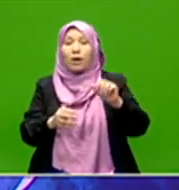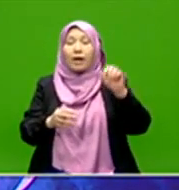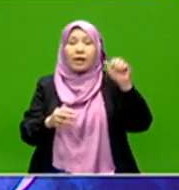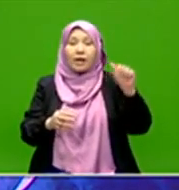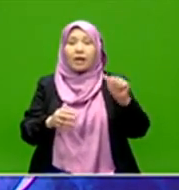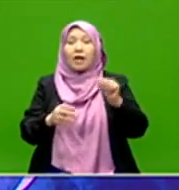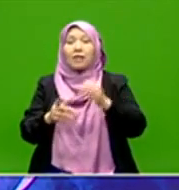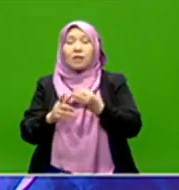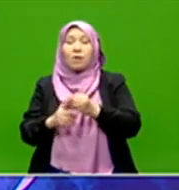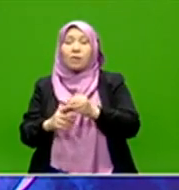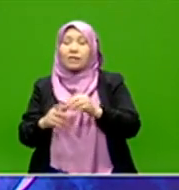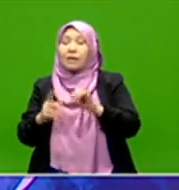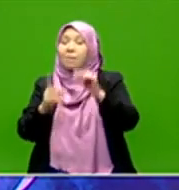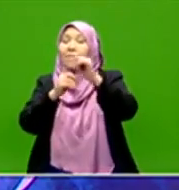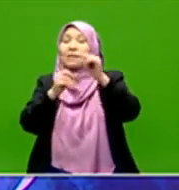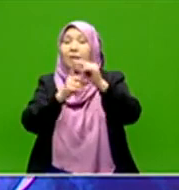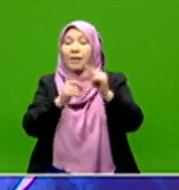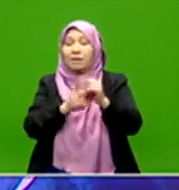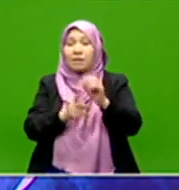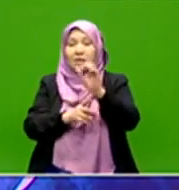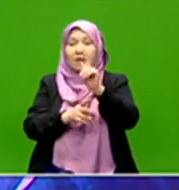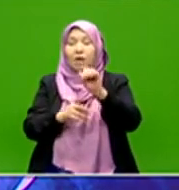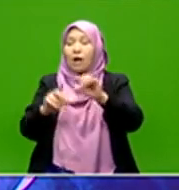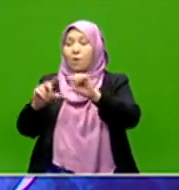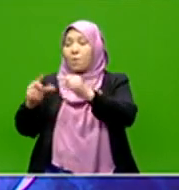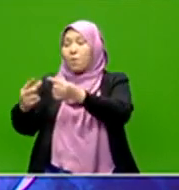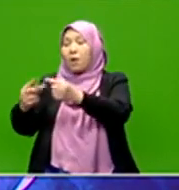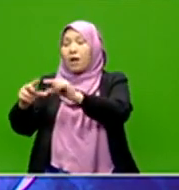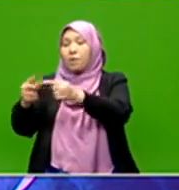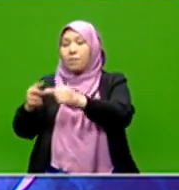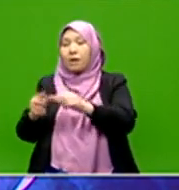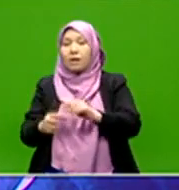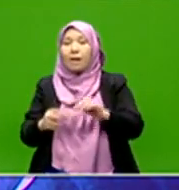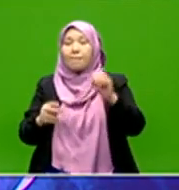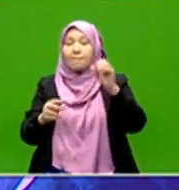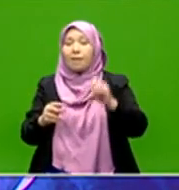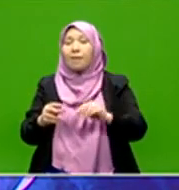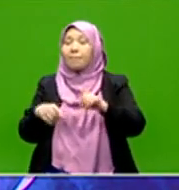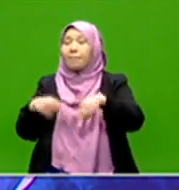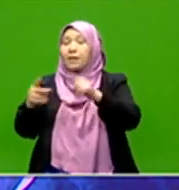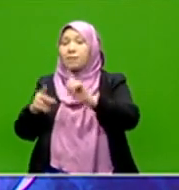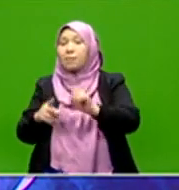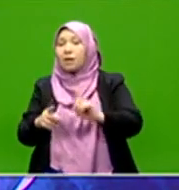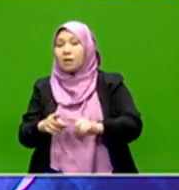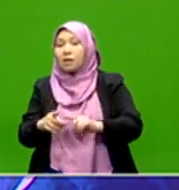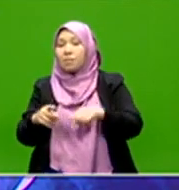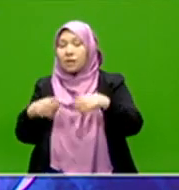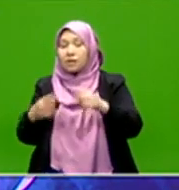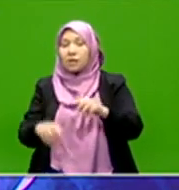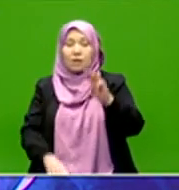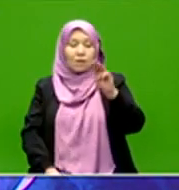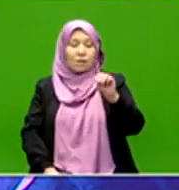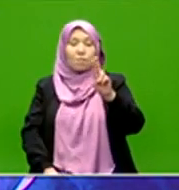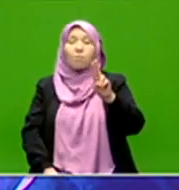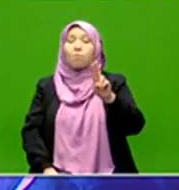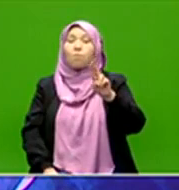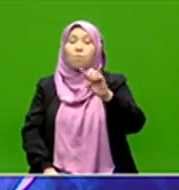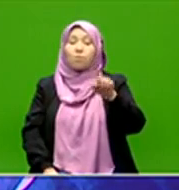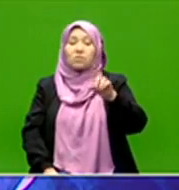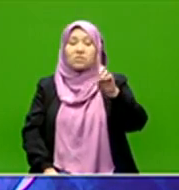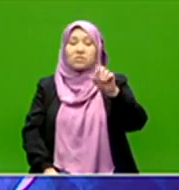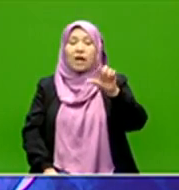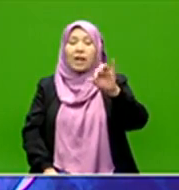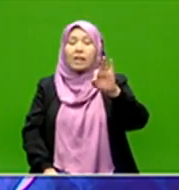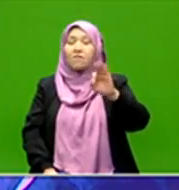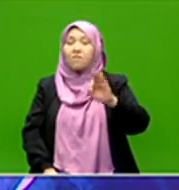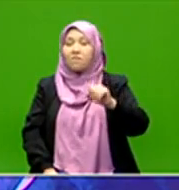ada istilah tu, ada istilah guna kumpulan A, kumpulan B. Naik bas pula, pergi mana pula? Pergi Muzdalifah. Ini kita